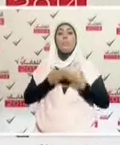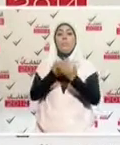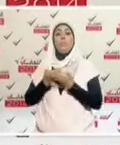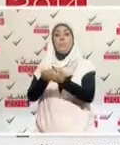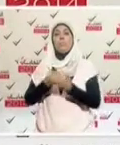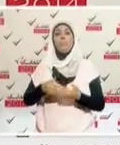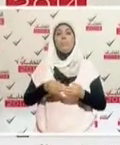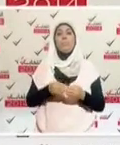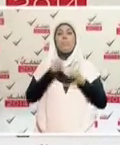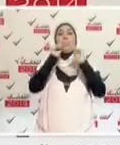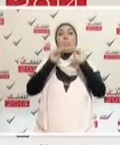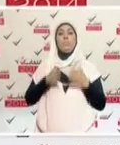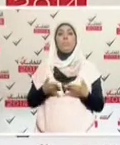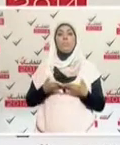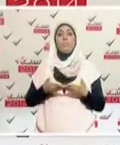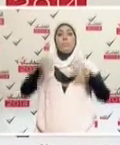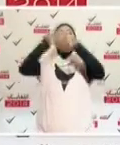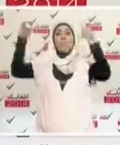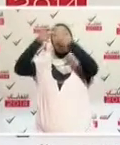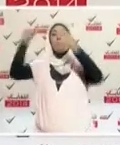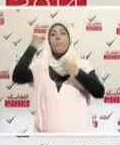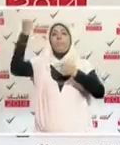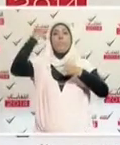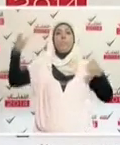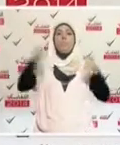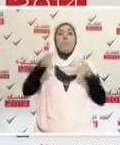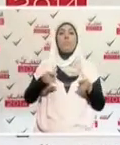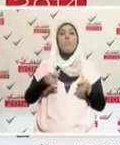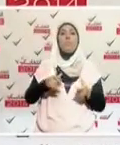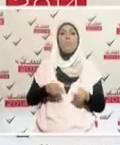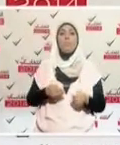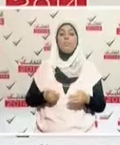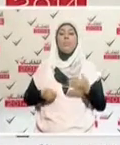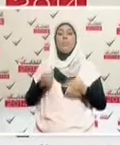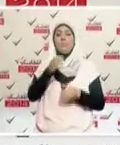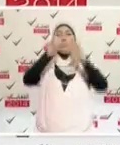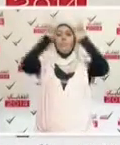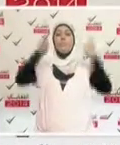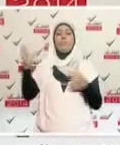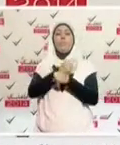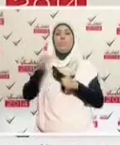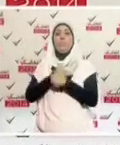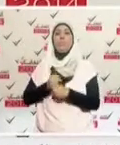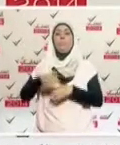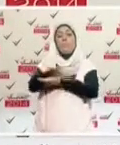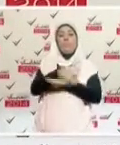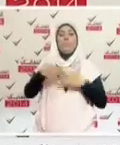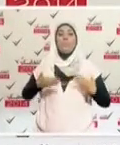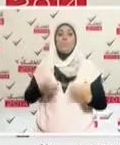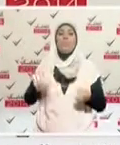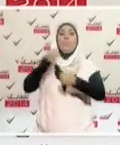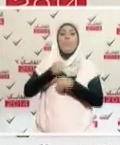الاكتفاء الذاتي كي نعملوا منها مشاريع صغرى ومتوسطة يسيروها أصحاب الشهادة العليا المعطين على العمل،